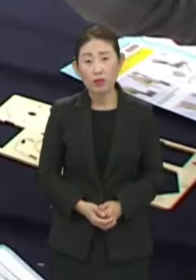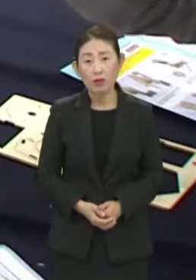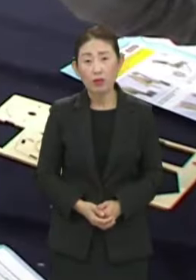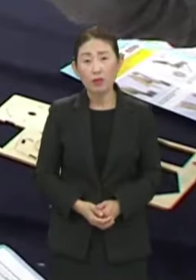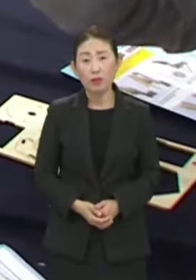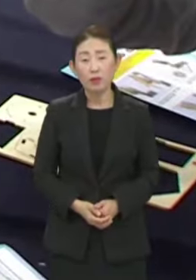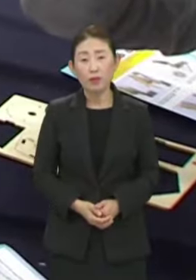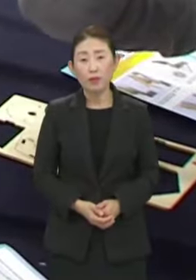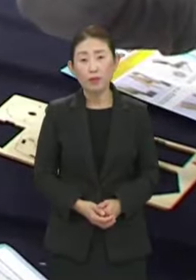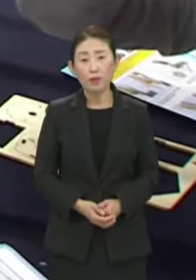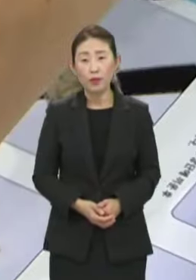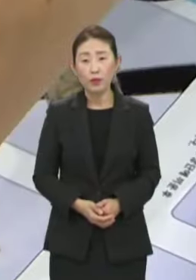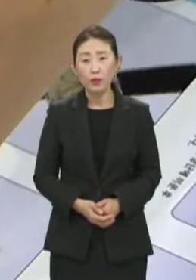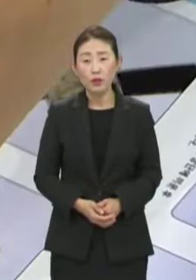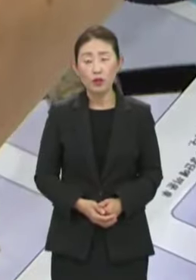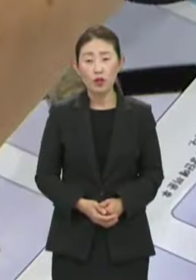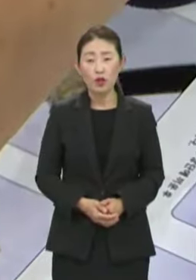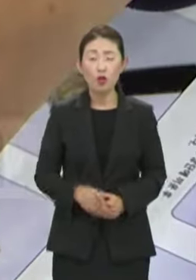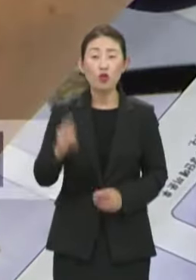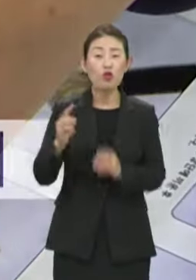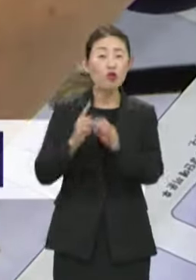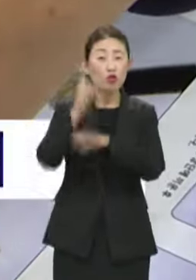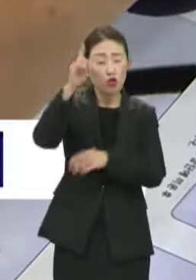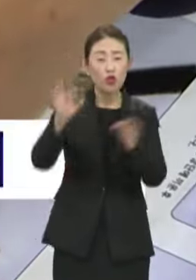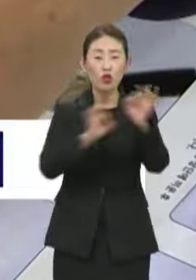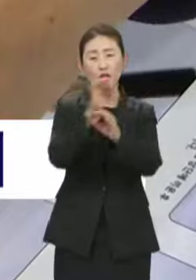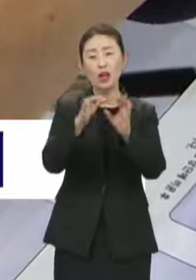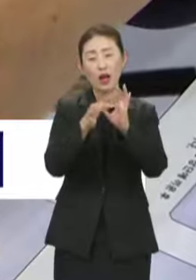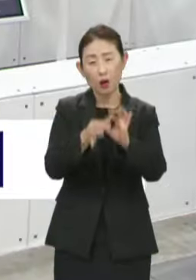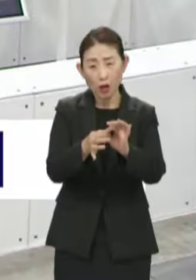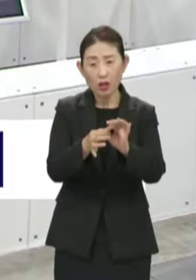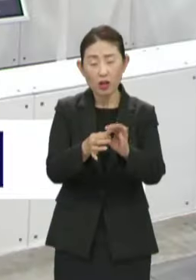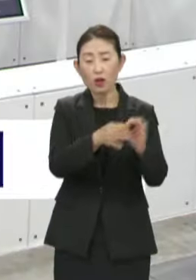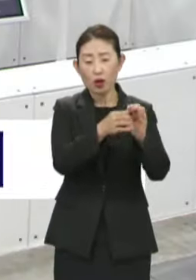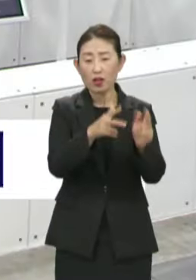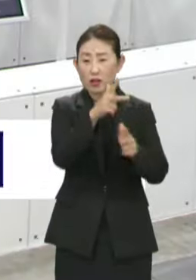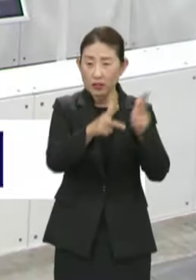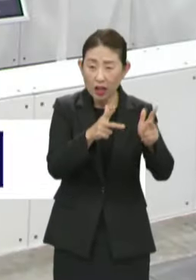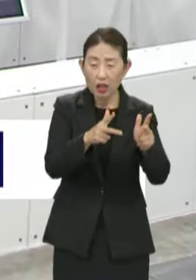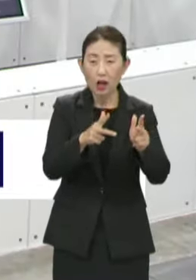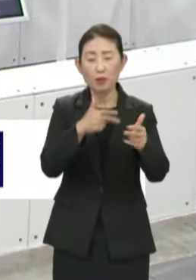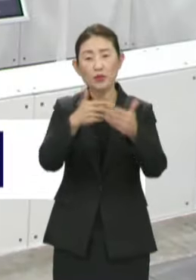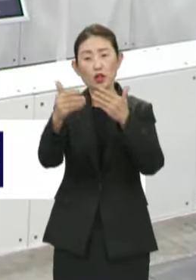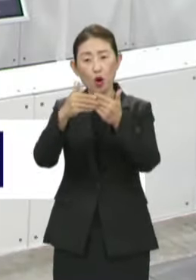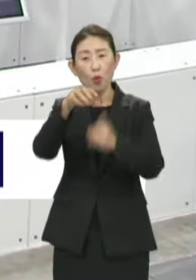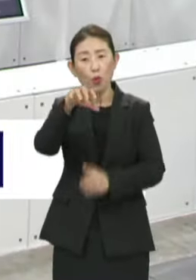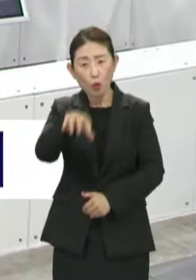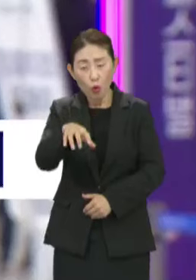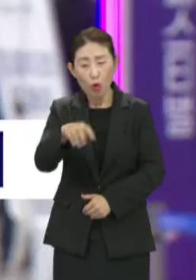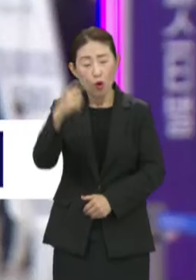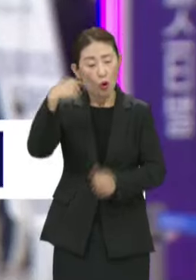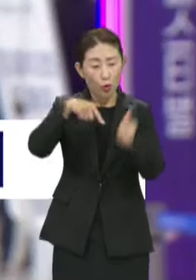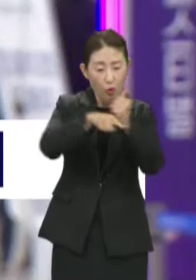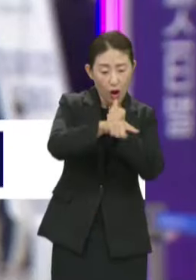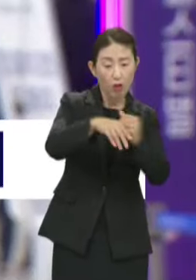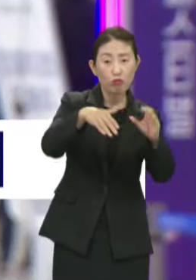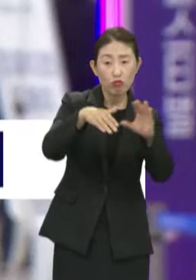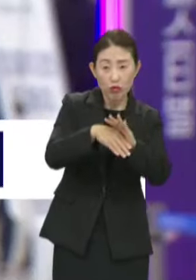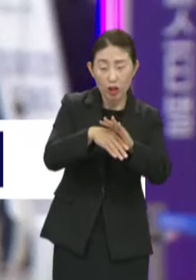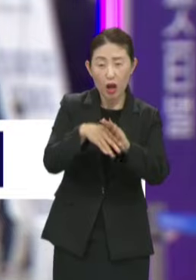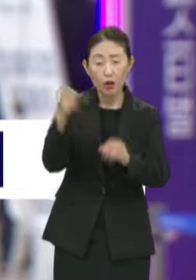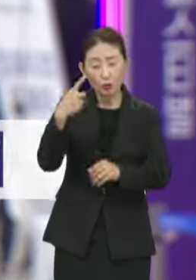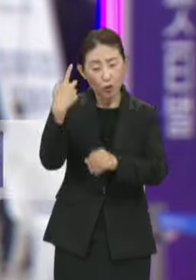사이언스 페스티벌. 올해는 우주경제 시대를 주제로 첨단 산업과 과학 체험존을 비롯해 과학 문화, 대덕특구